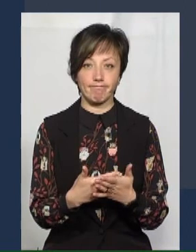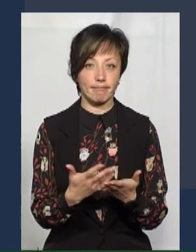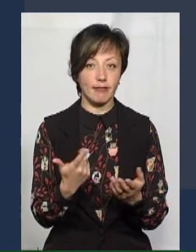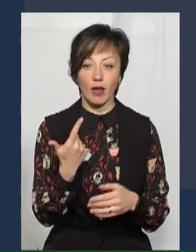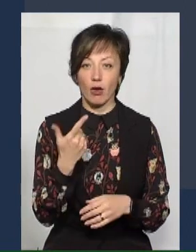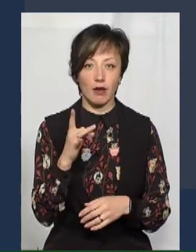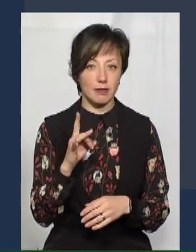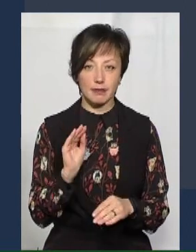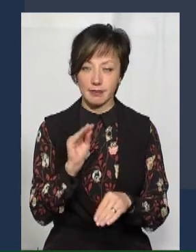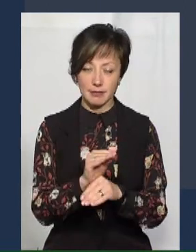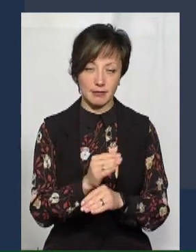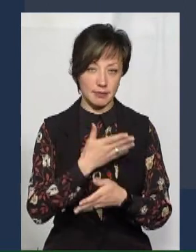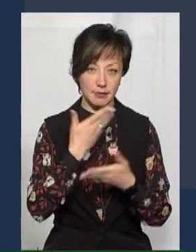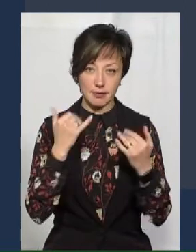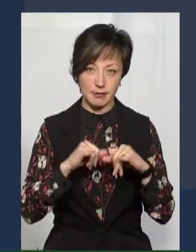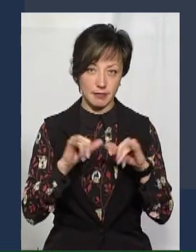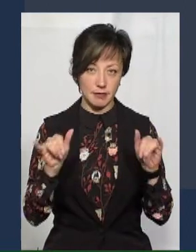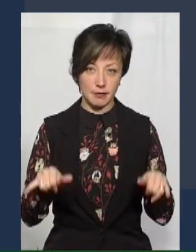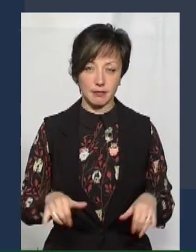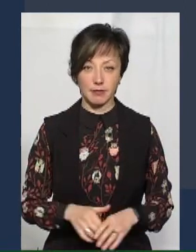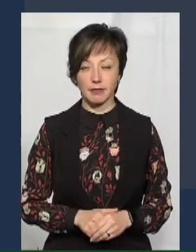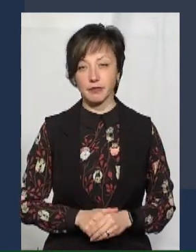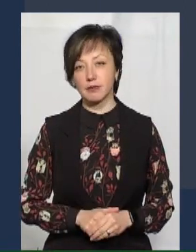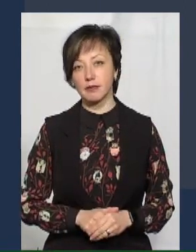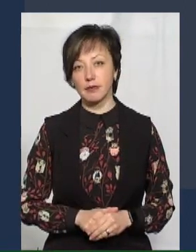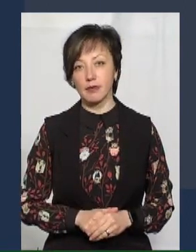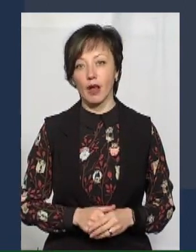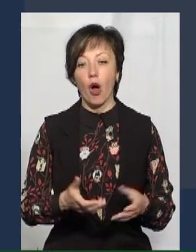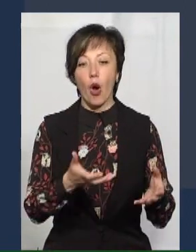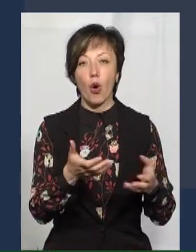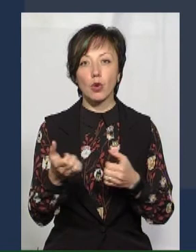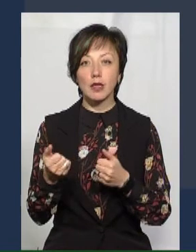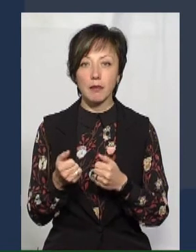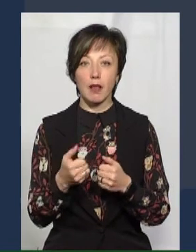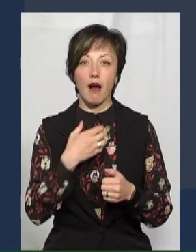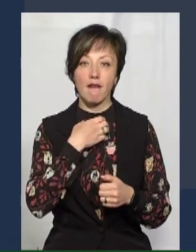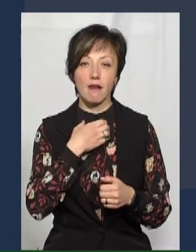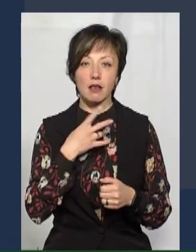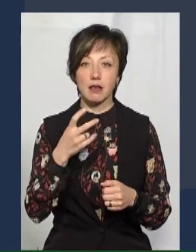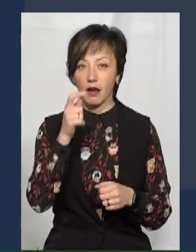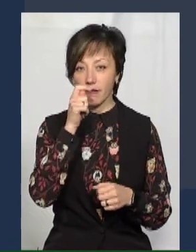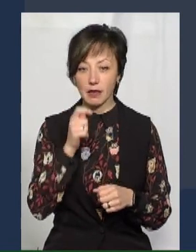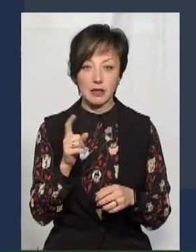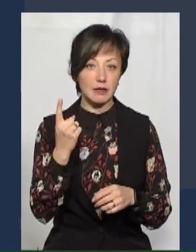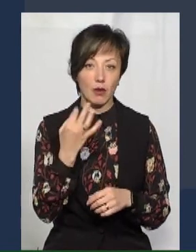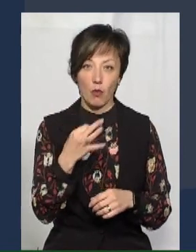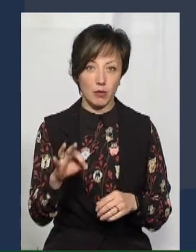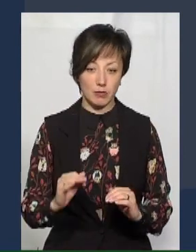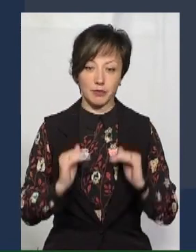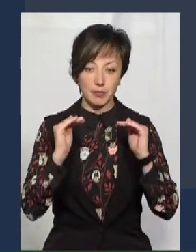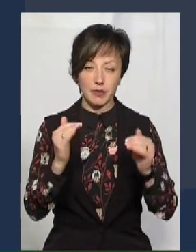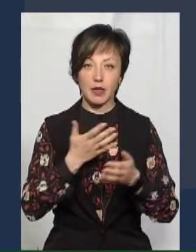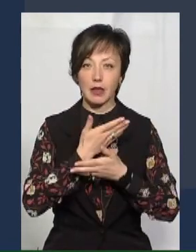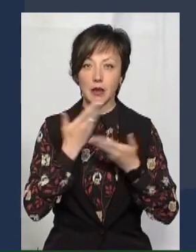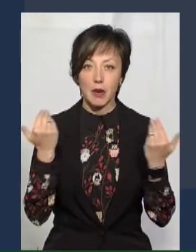гривню заробітна плата не була підвищена. Ми отримали аванс за квітень, ні на копійку теж підвищення